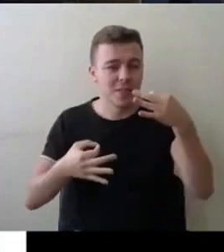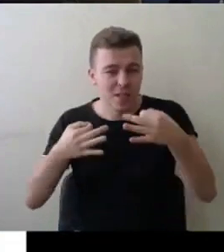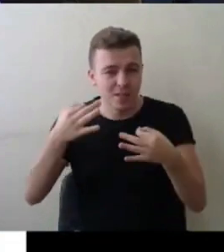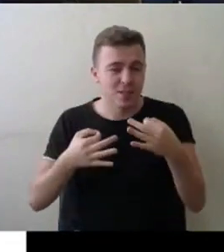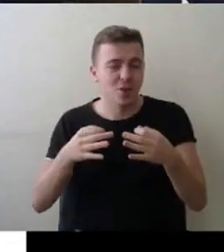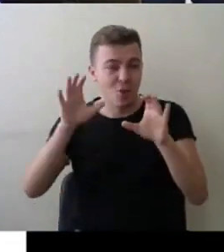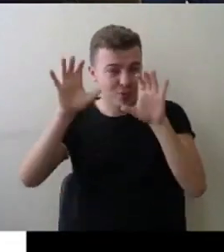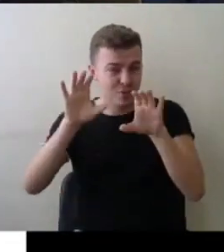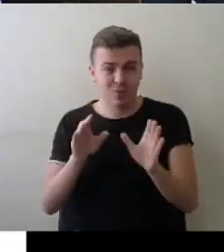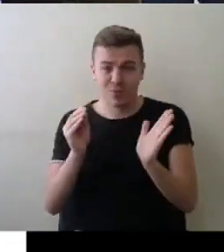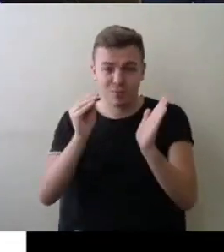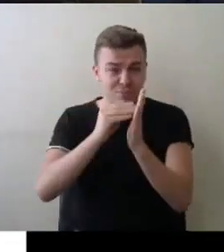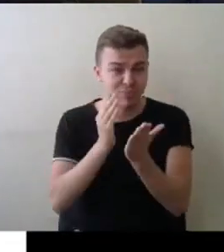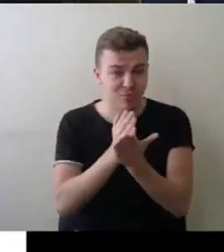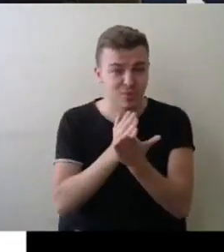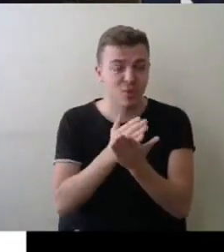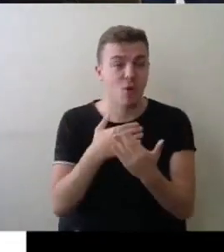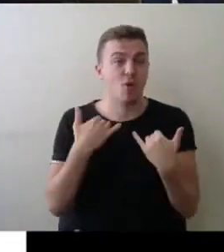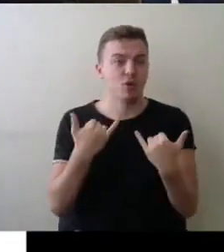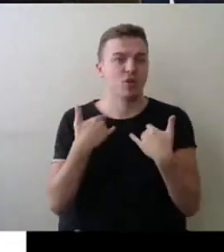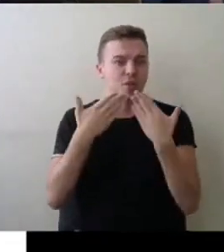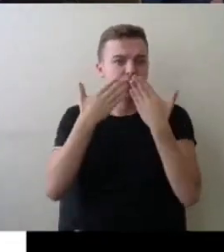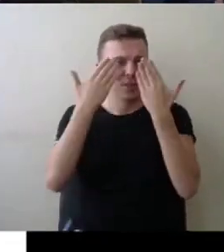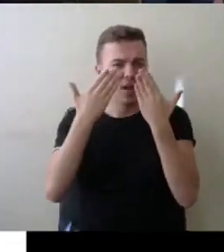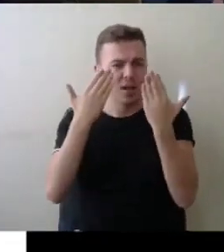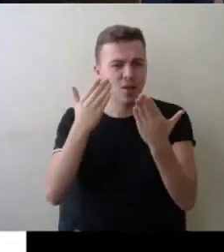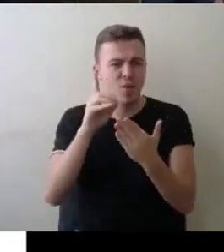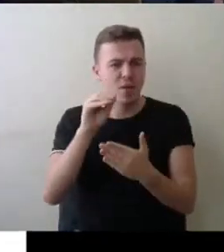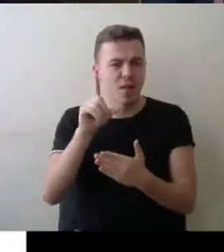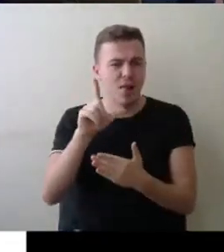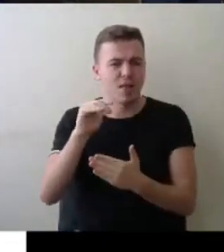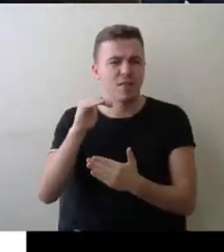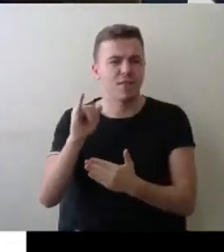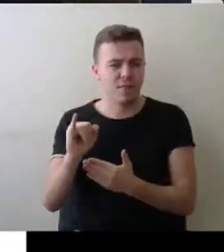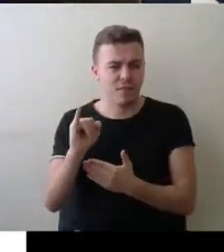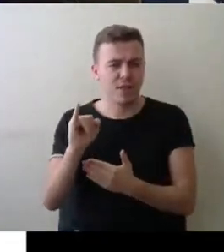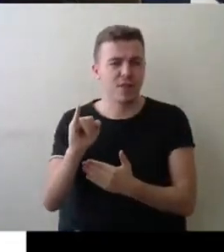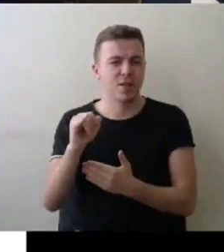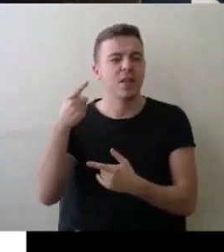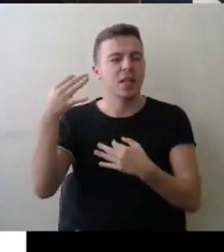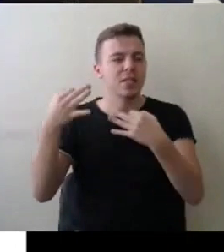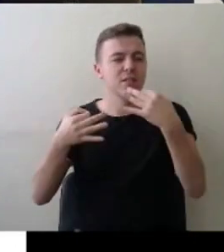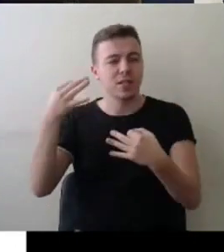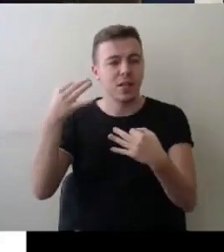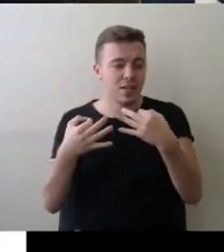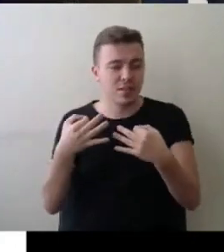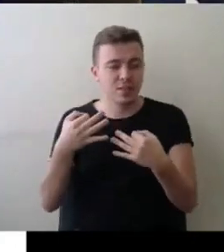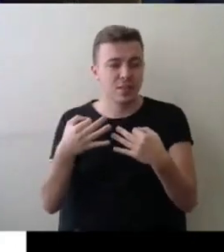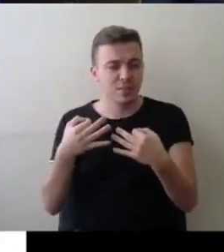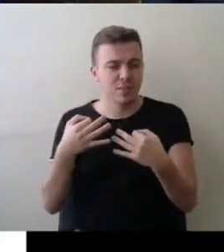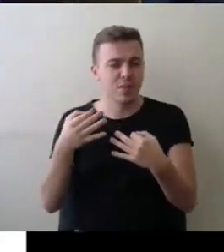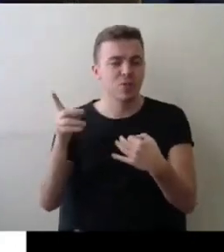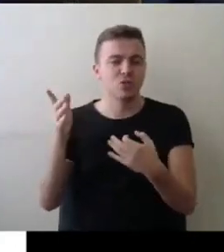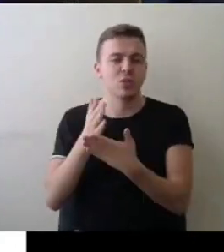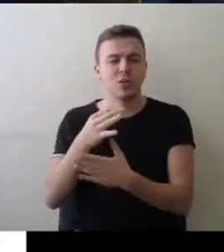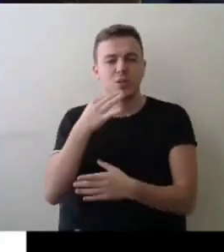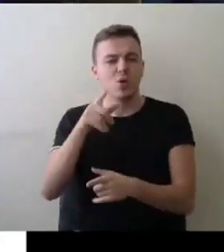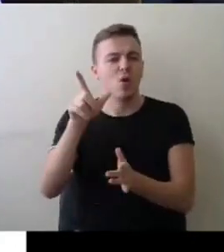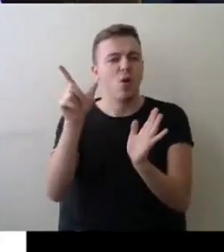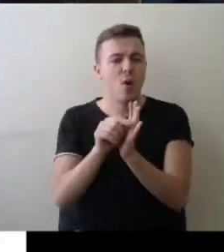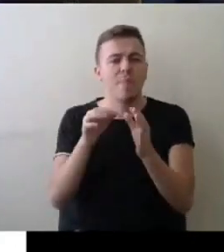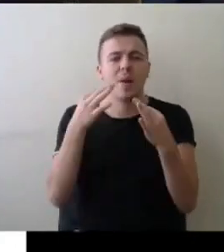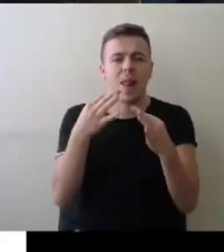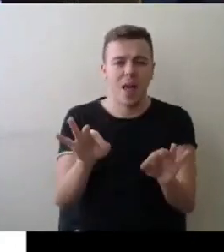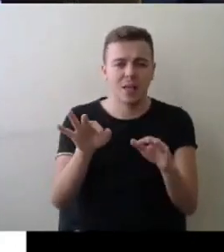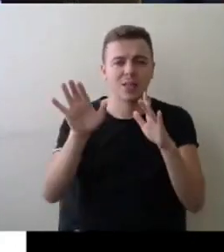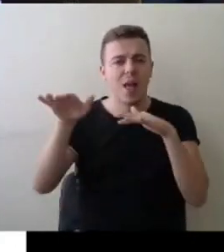įrašyta. Šiandien skaitau Delfi, vienas teismas, reiškia, sako, tu turi leisti eiseną